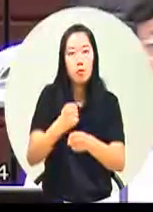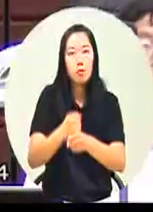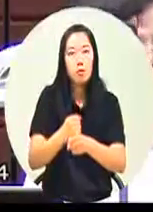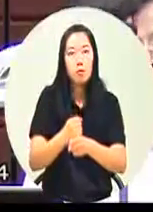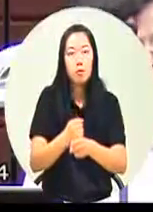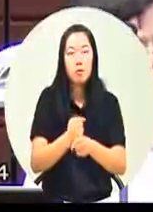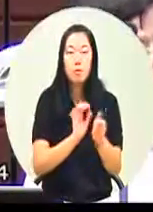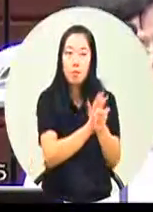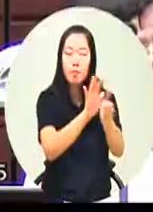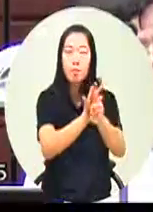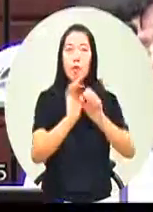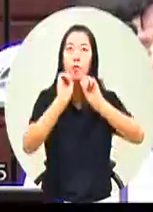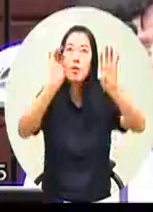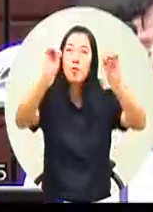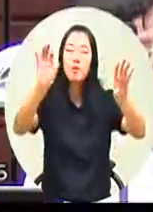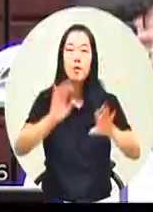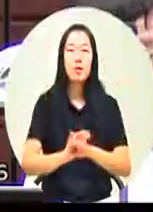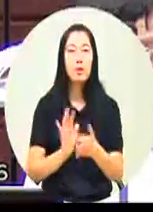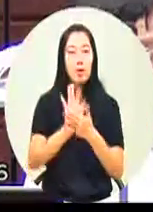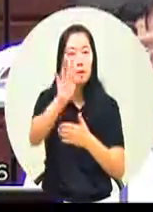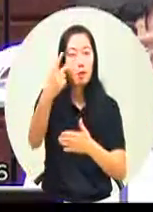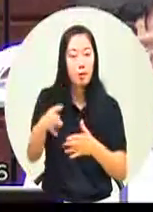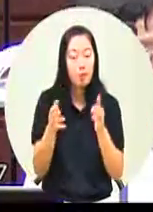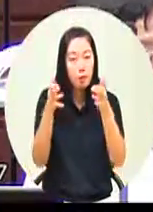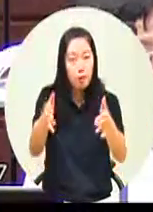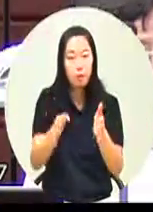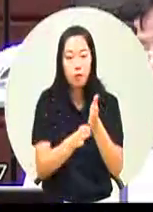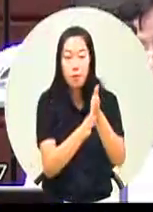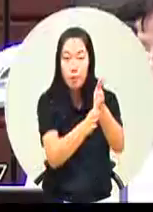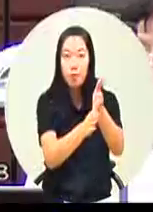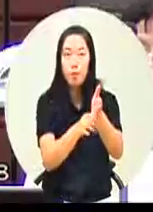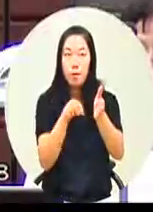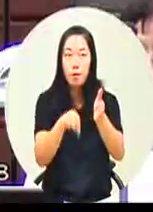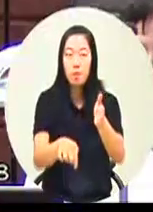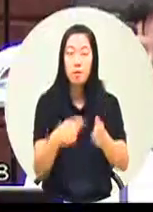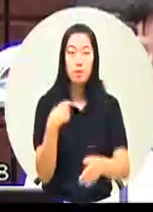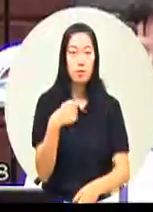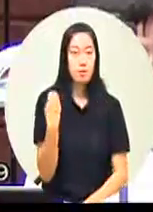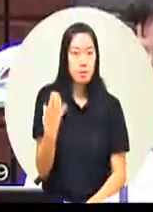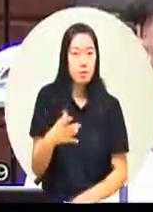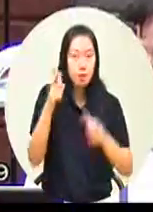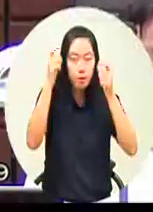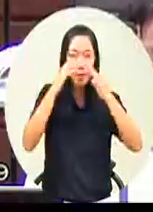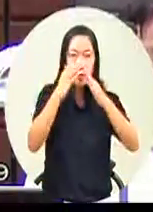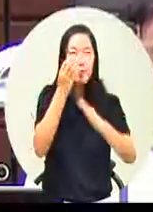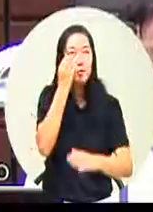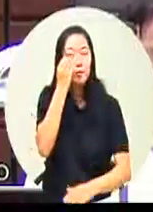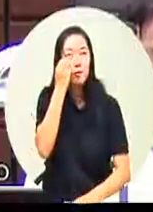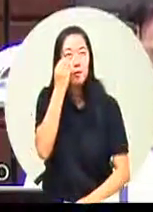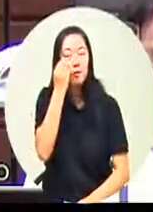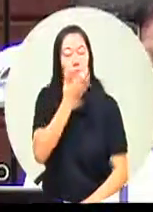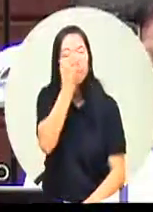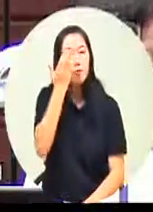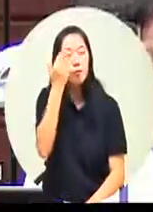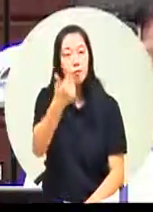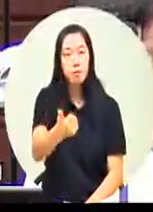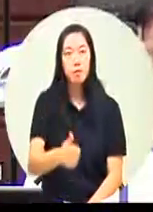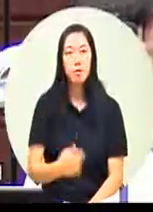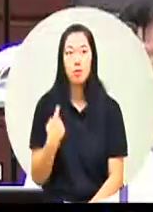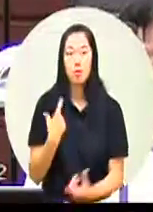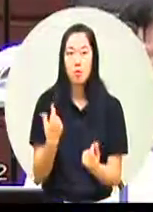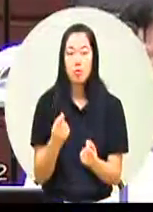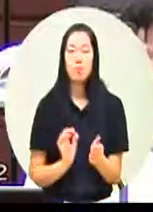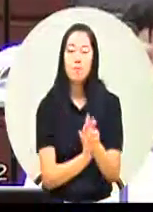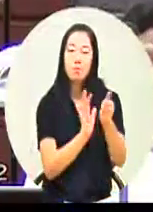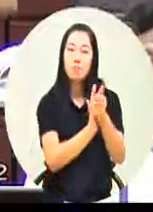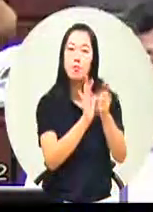一些方案。那后续我们会针对双层巴士，既然它是一个新的我们高雄的观光的亮点，那我们也希望会大力的